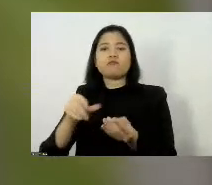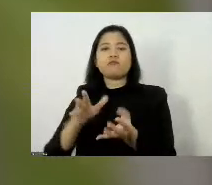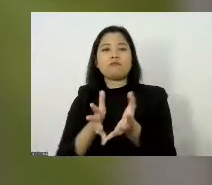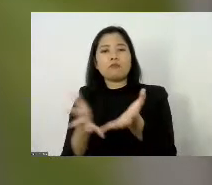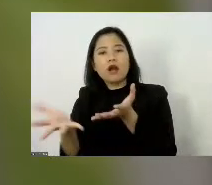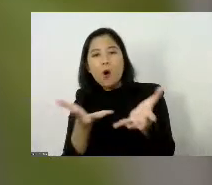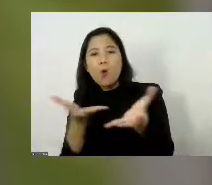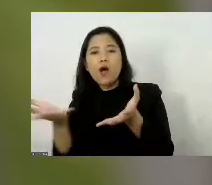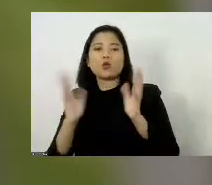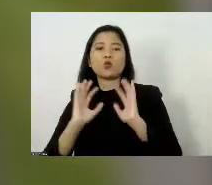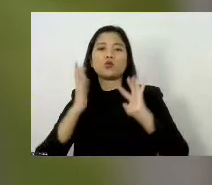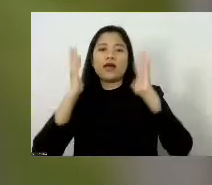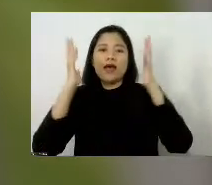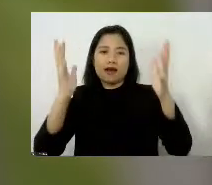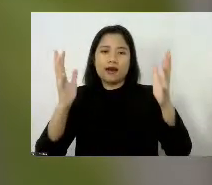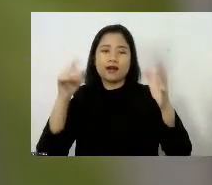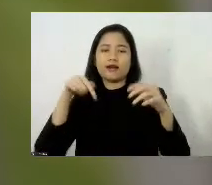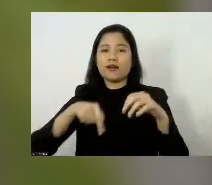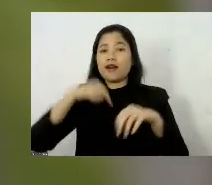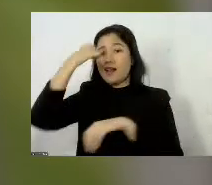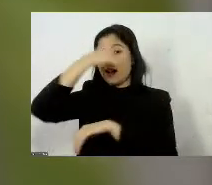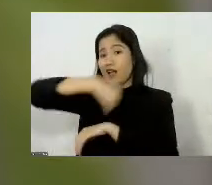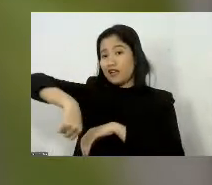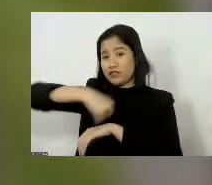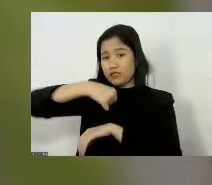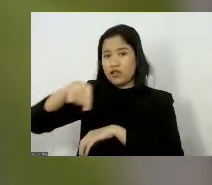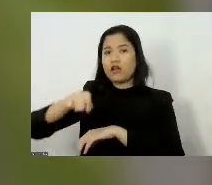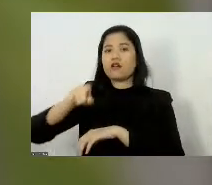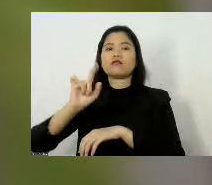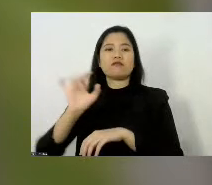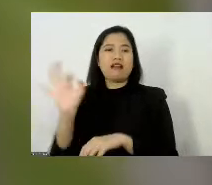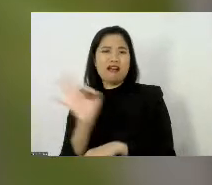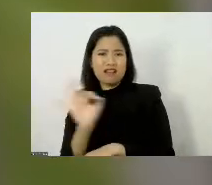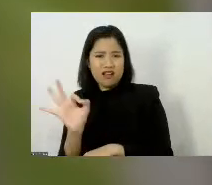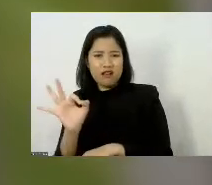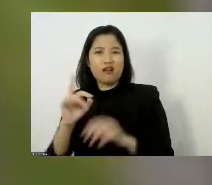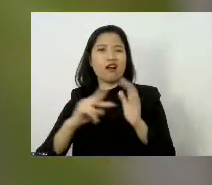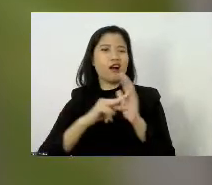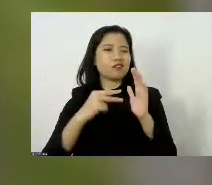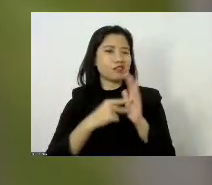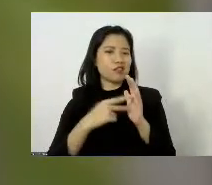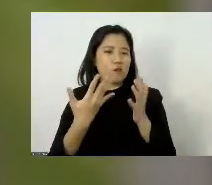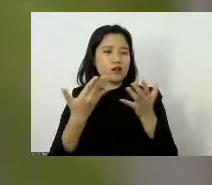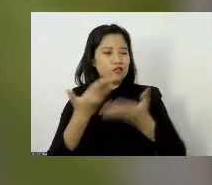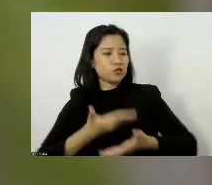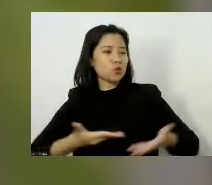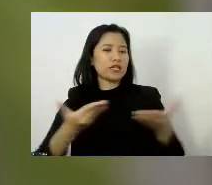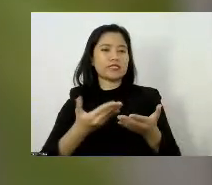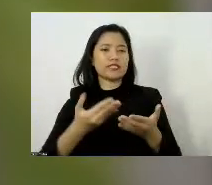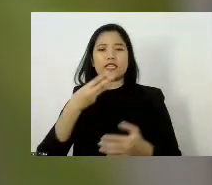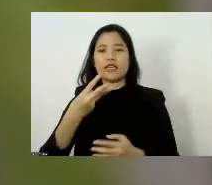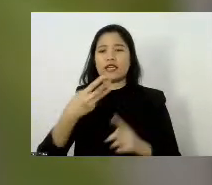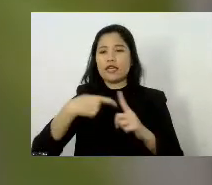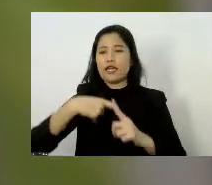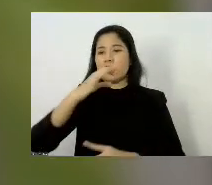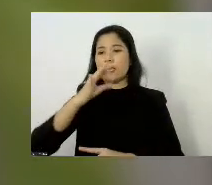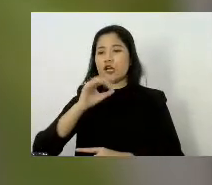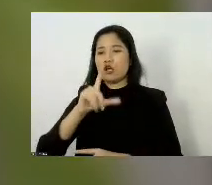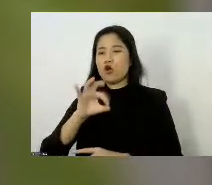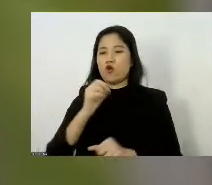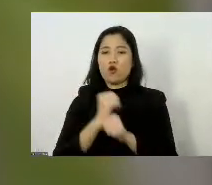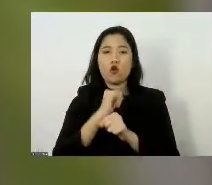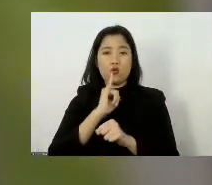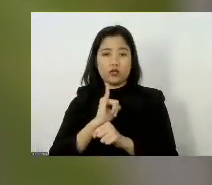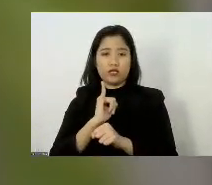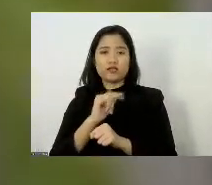gunakan gajah akan membawa konsekuensi buruk bagi lintasan ekologi beberapa spesies tumbuhan dan seluruh